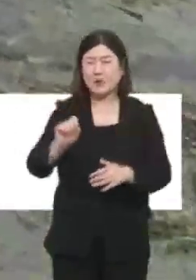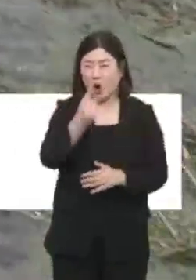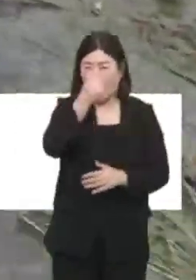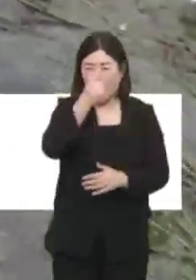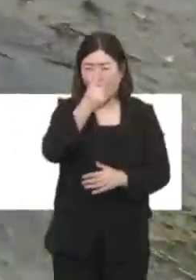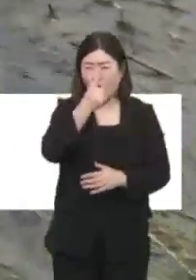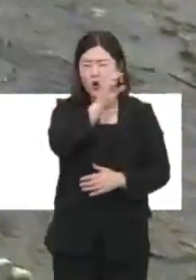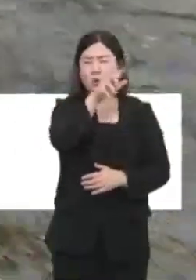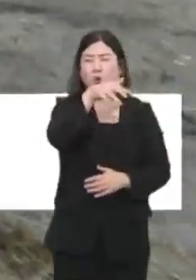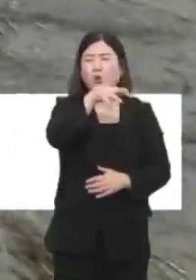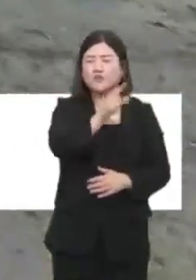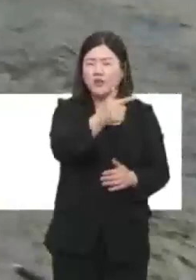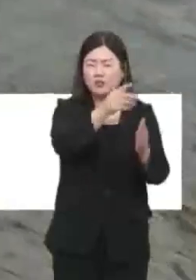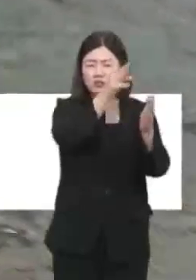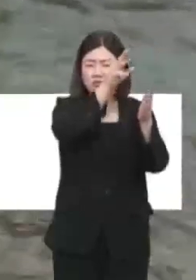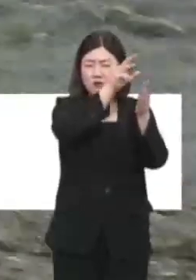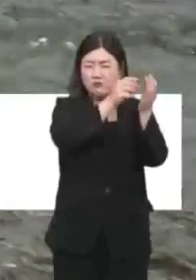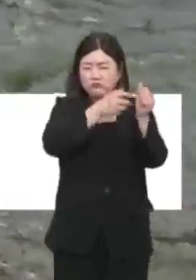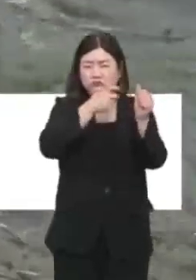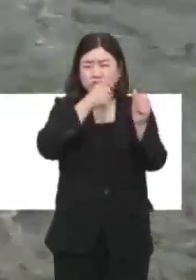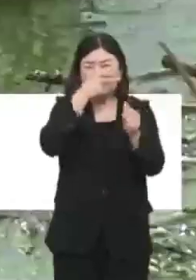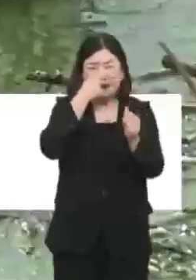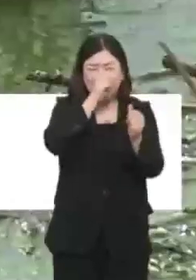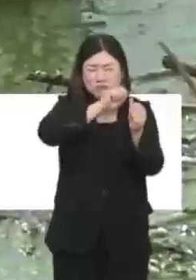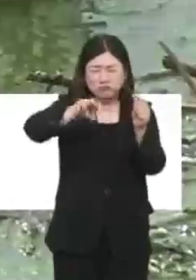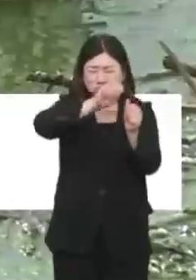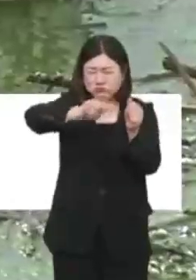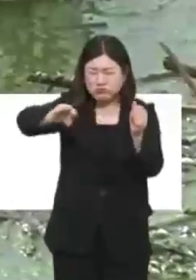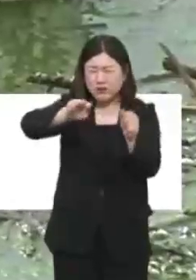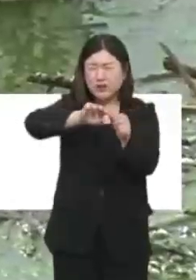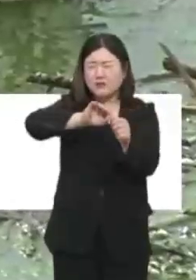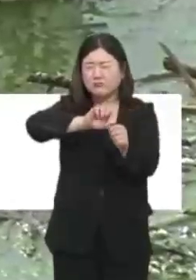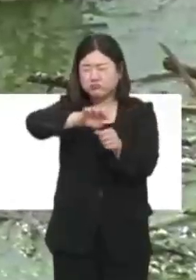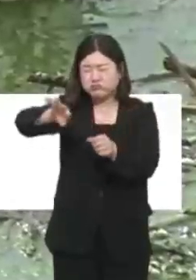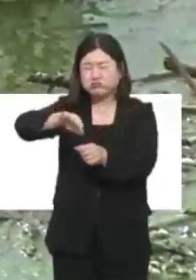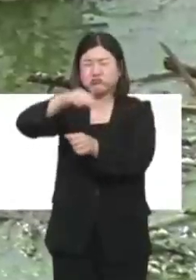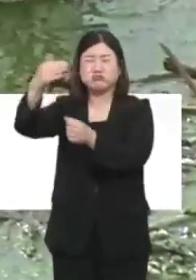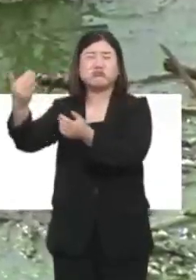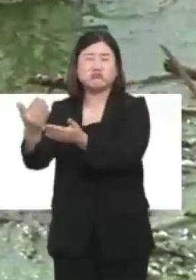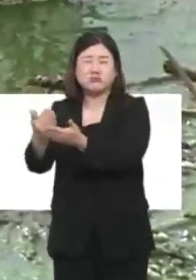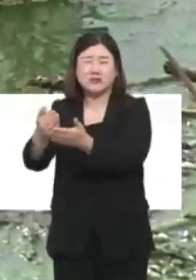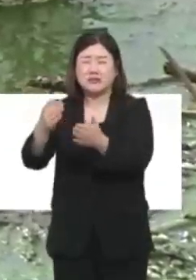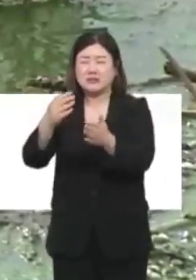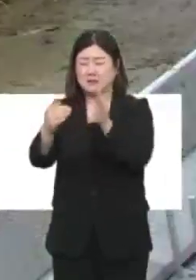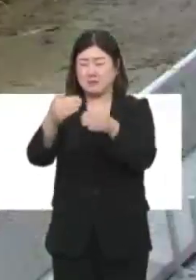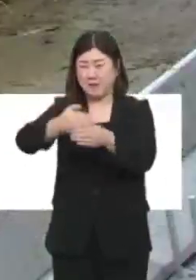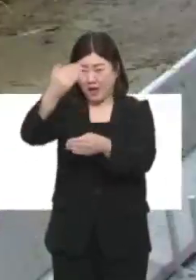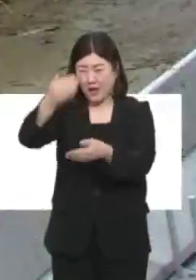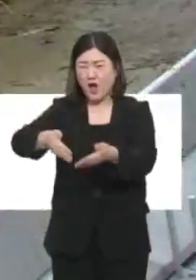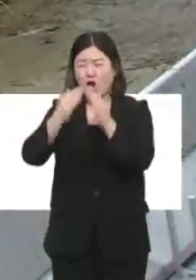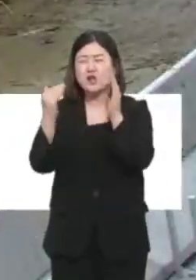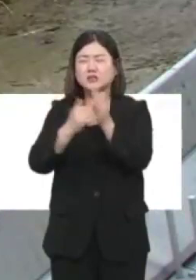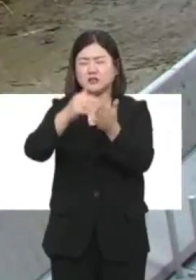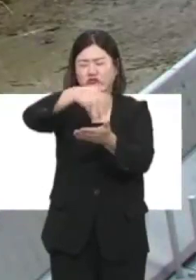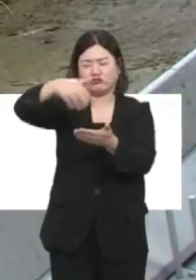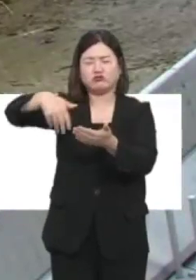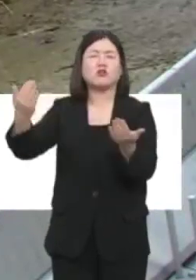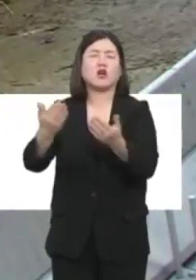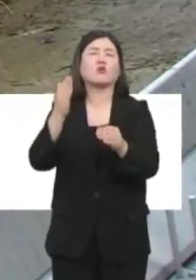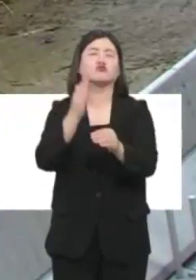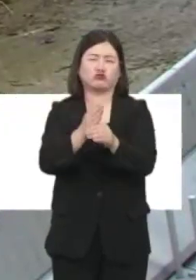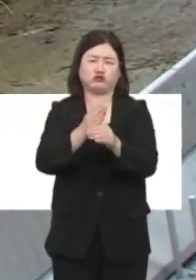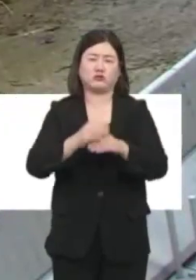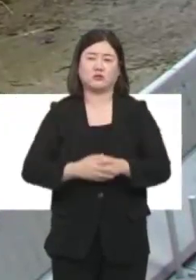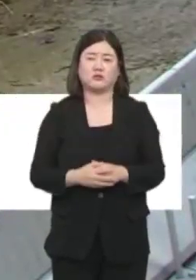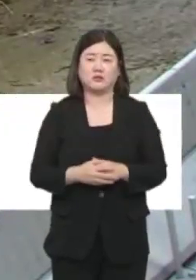상류 옥천군 군북면 유역에 4000여 제곱미터의 쓰레기가 유입돼 현재 펜스를 설치한 뒤 수거 작업을 진행